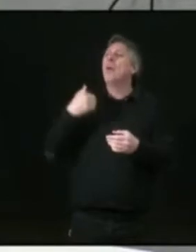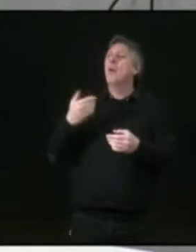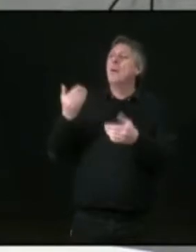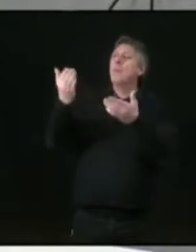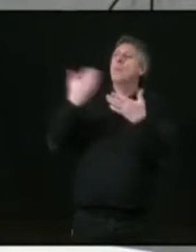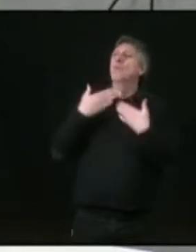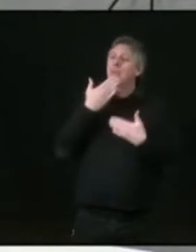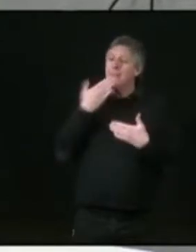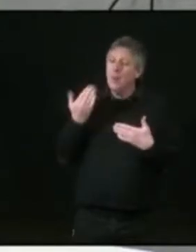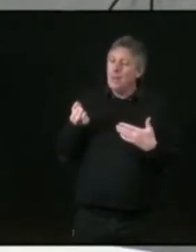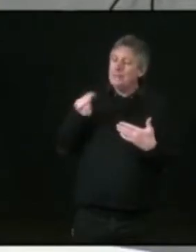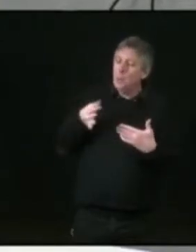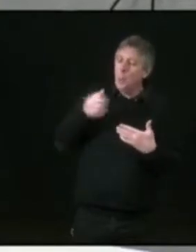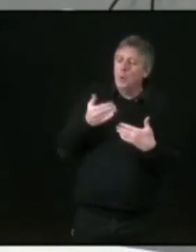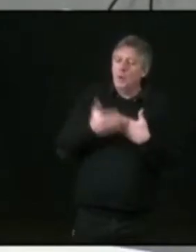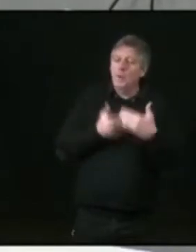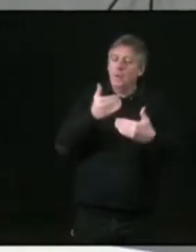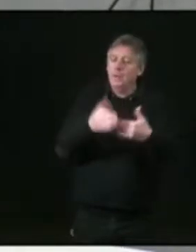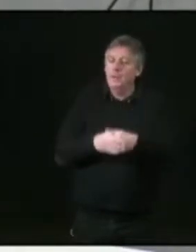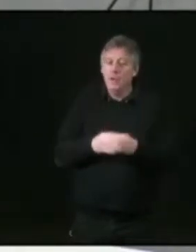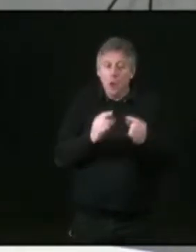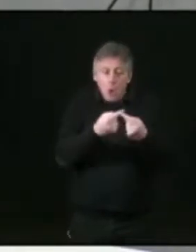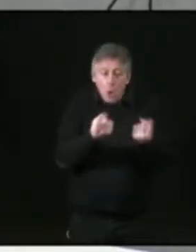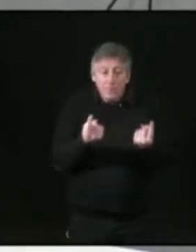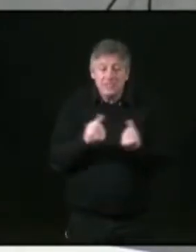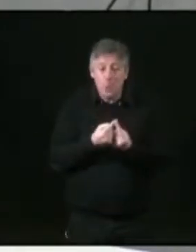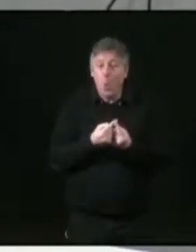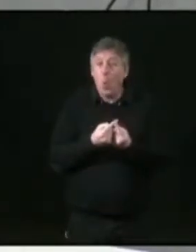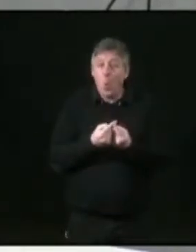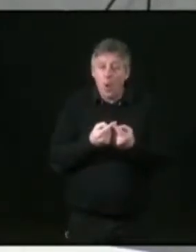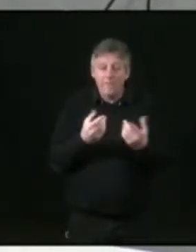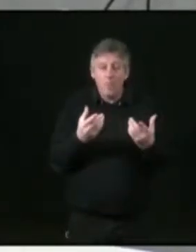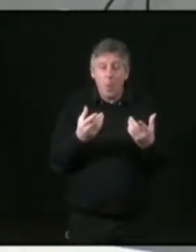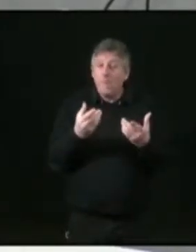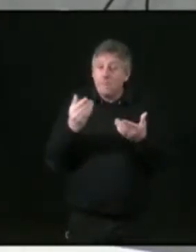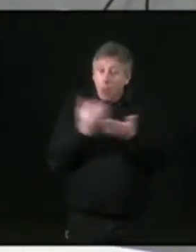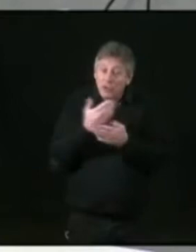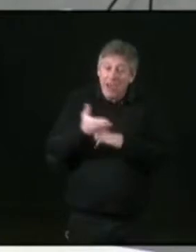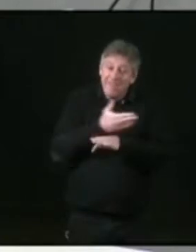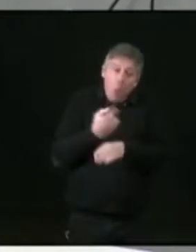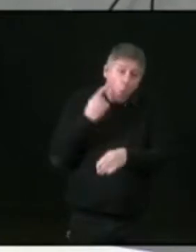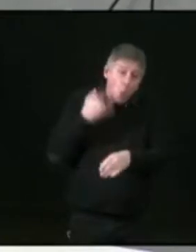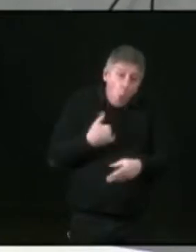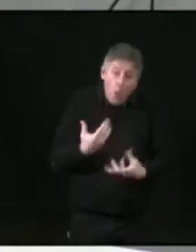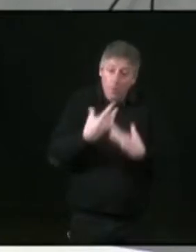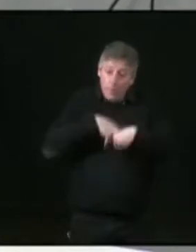auparavant. On ne peut pas travailler en commission sans être au courant des projets.